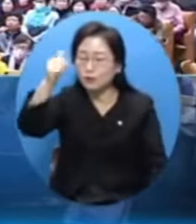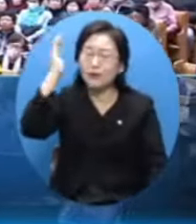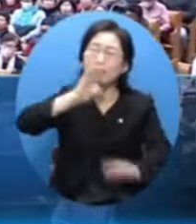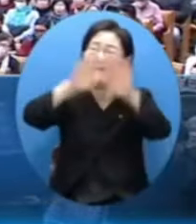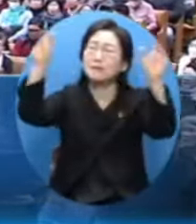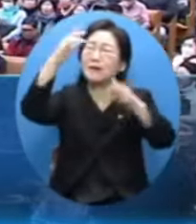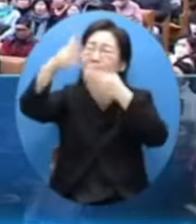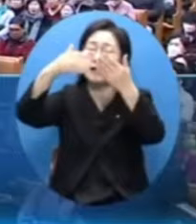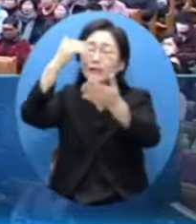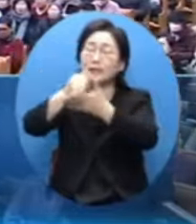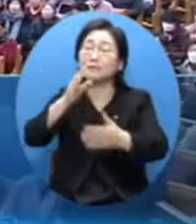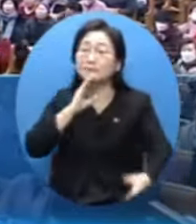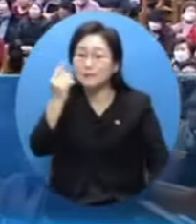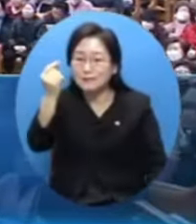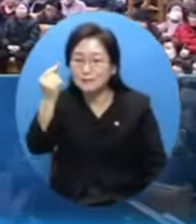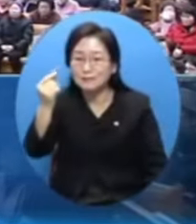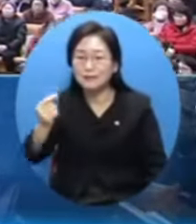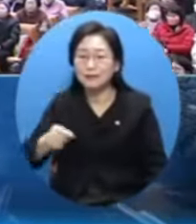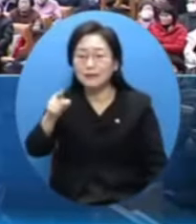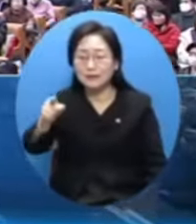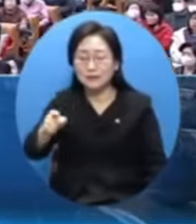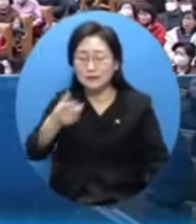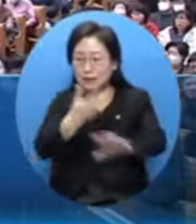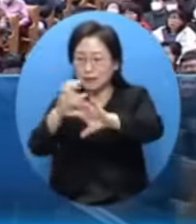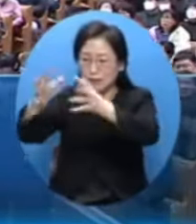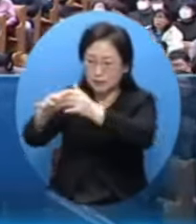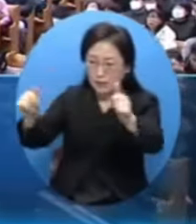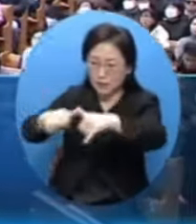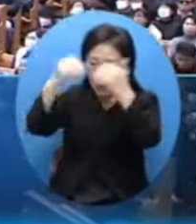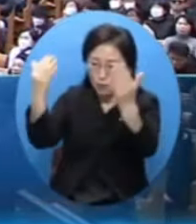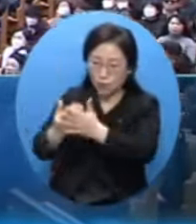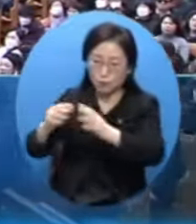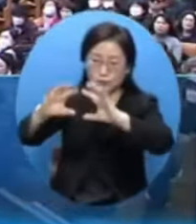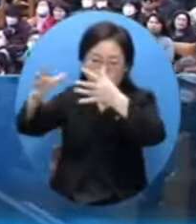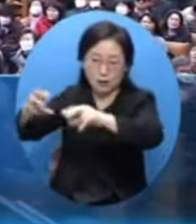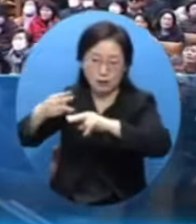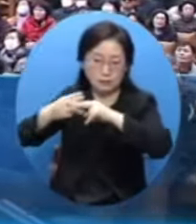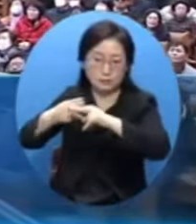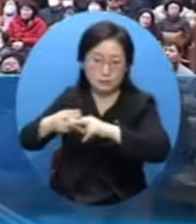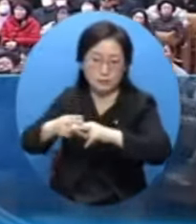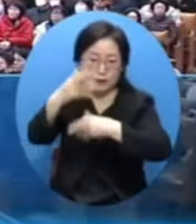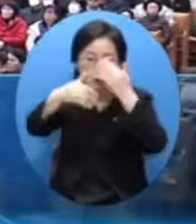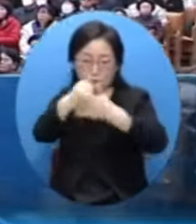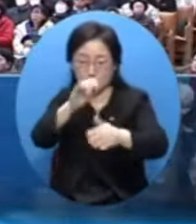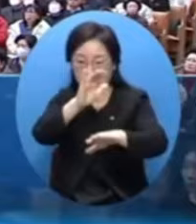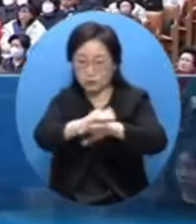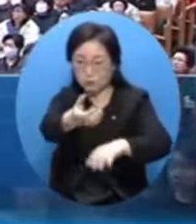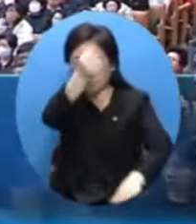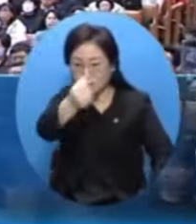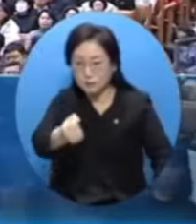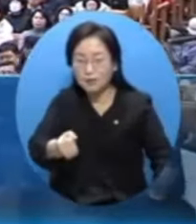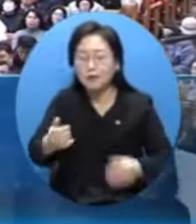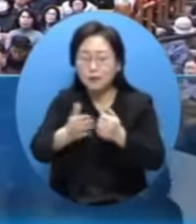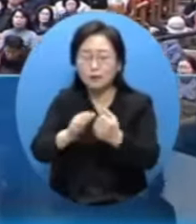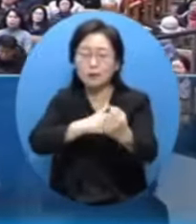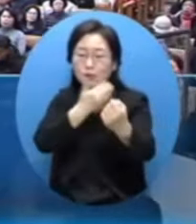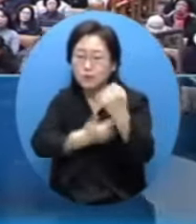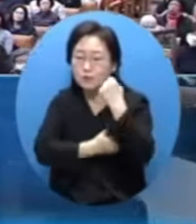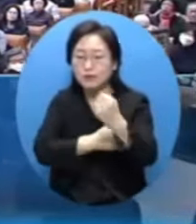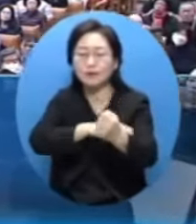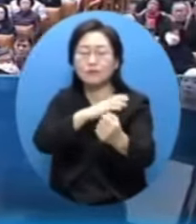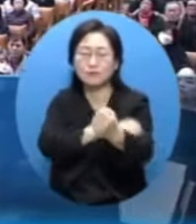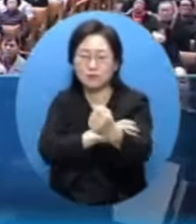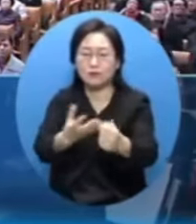하나님이 아니시니까 이방 사람들의 모든 나라를 다스리지 아니하시니까 주의 손에 권세와